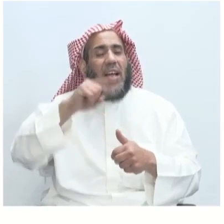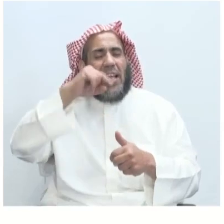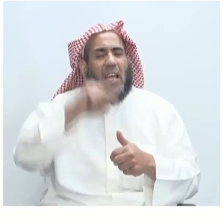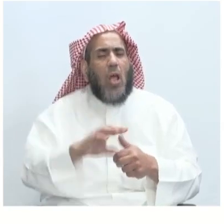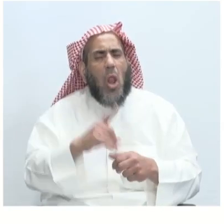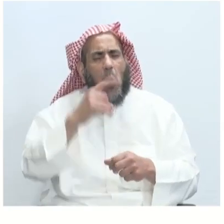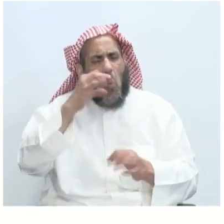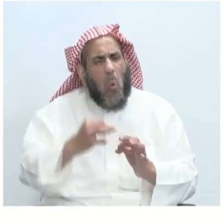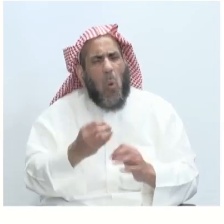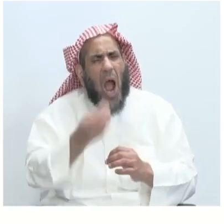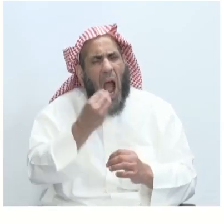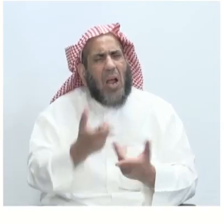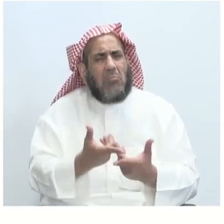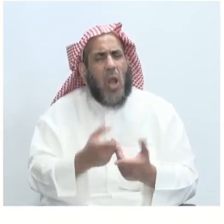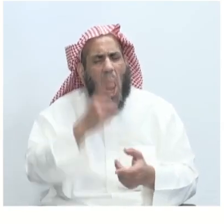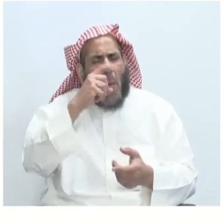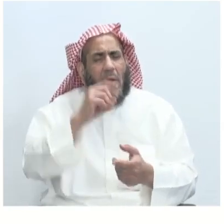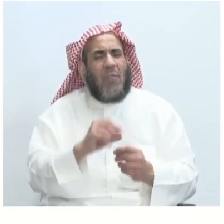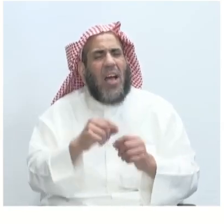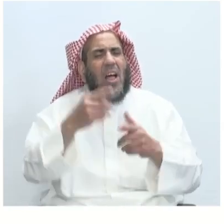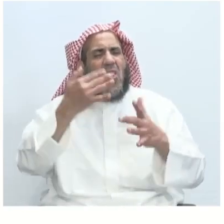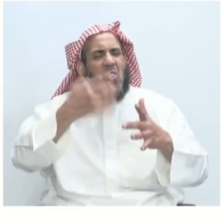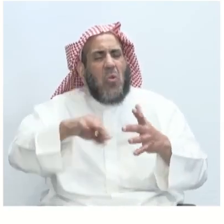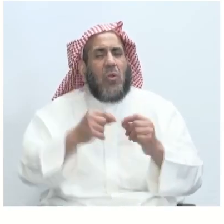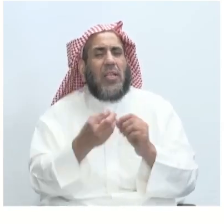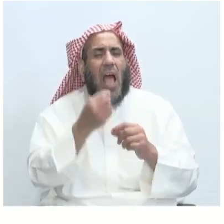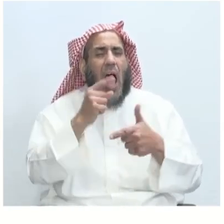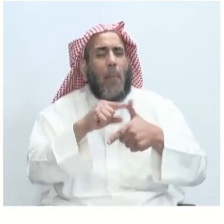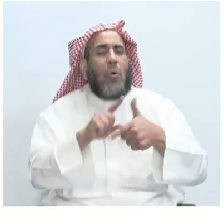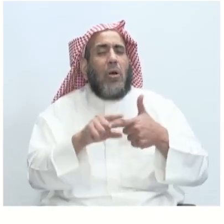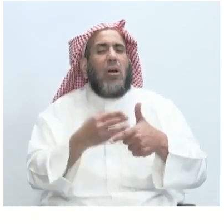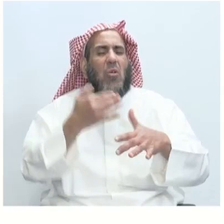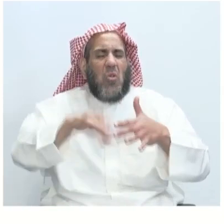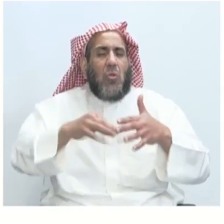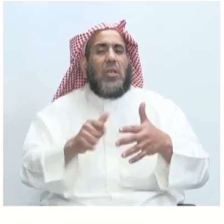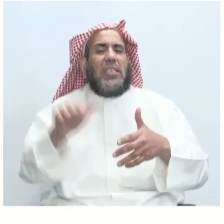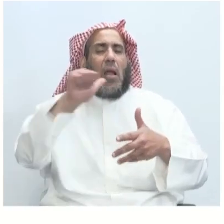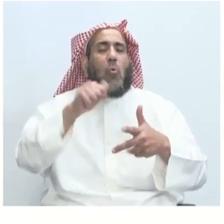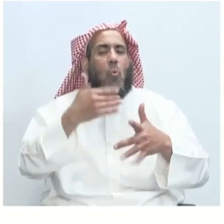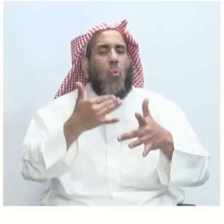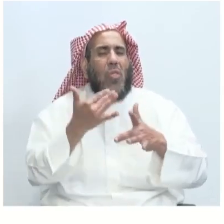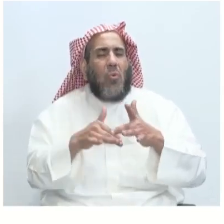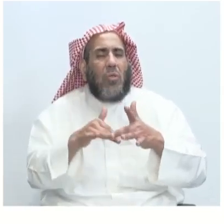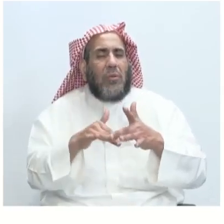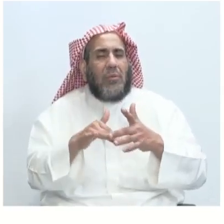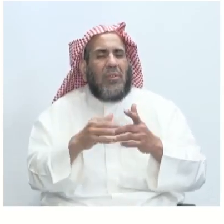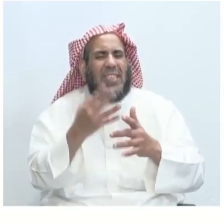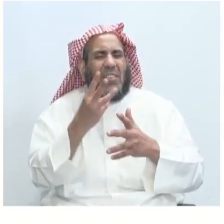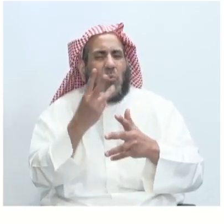لا محاله او لا محاله فثلث لطعامه وثلث لشرابه وثلث